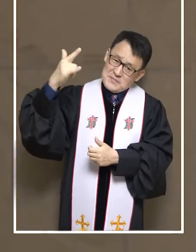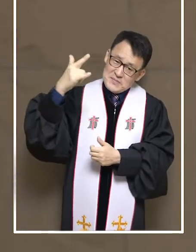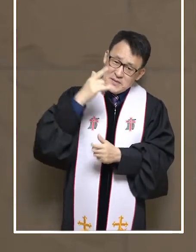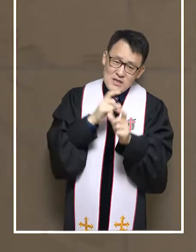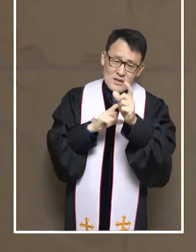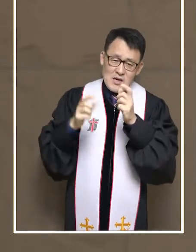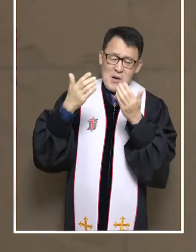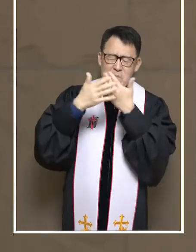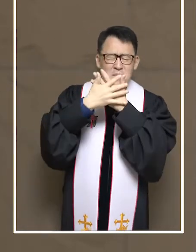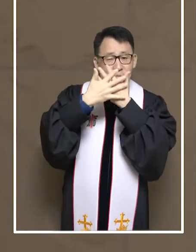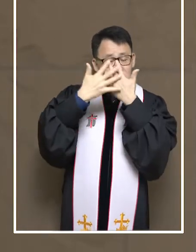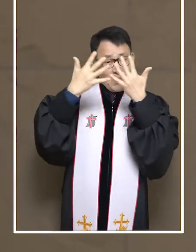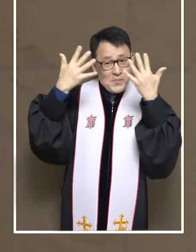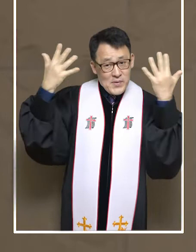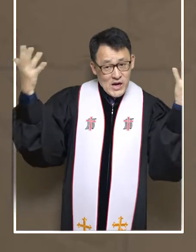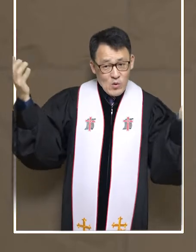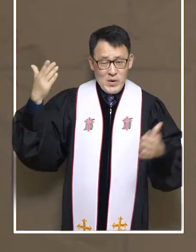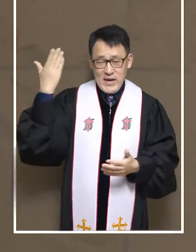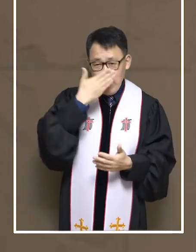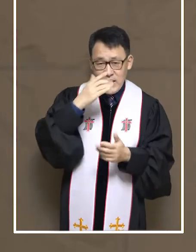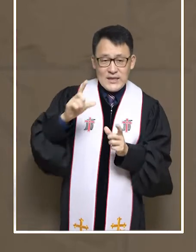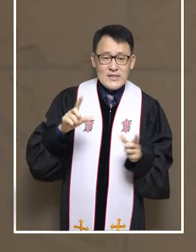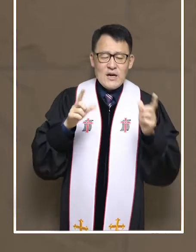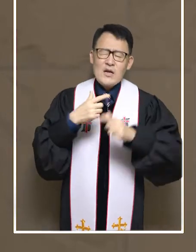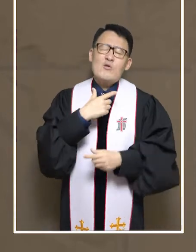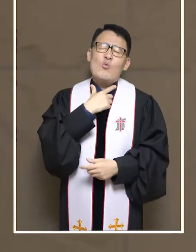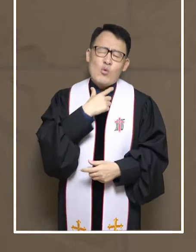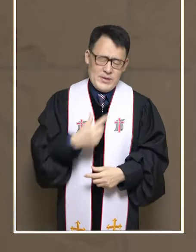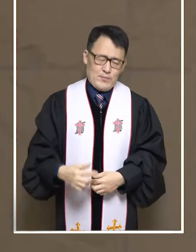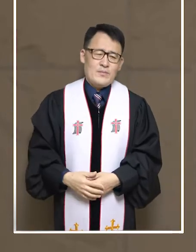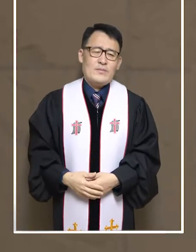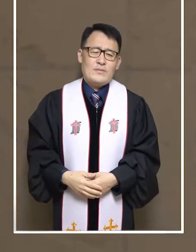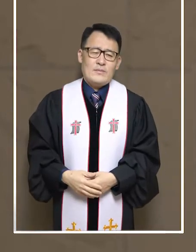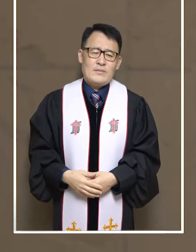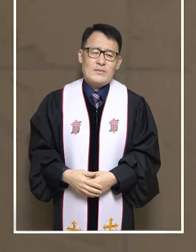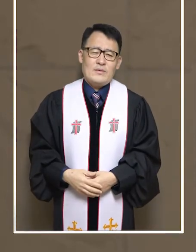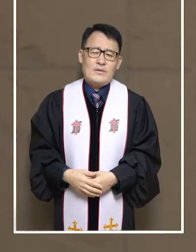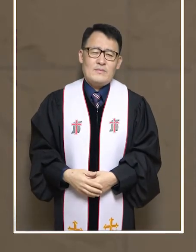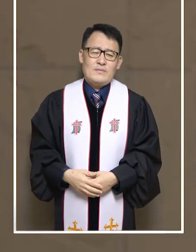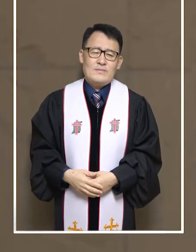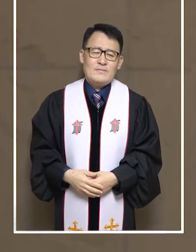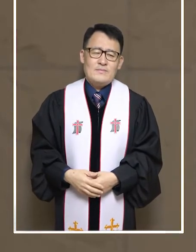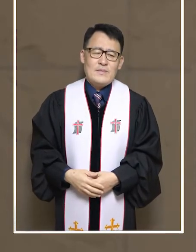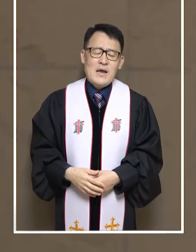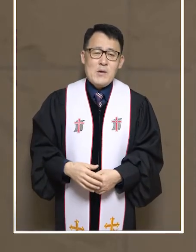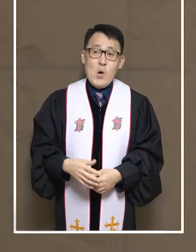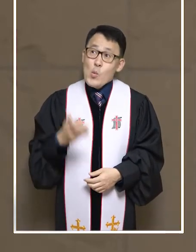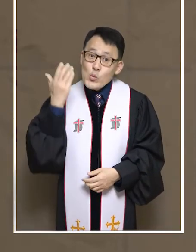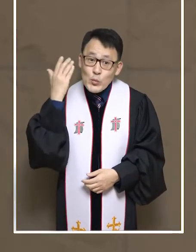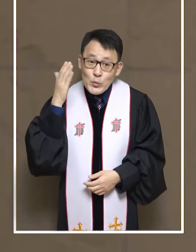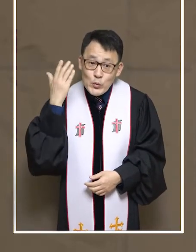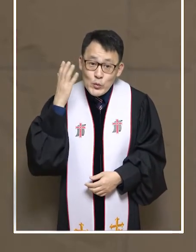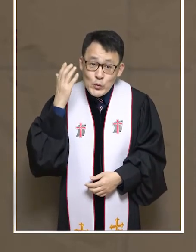하나님의 은총의 빛을 더 밝게 보고 느끼며 살아가게 되기를 원합니다.